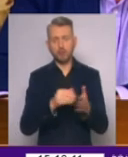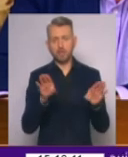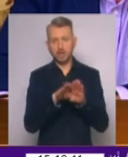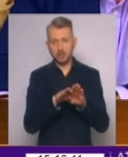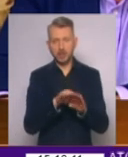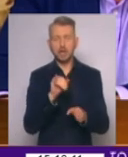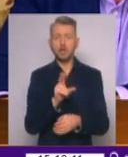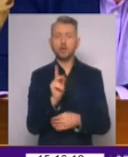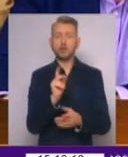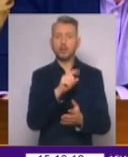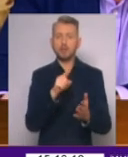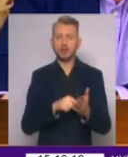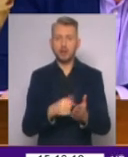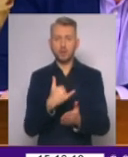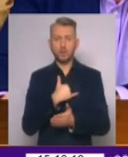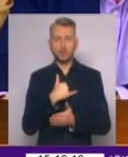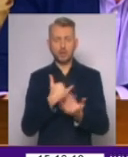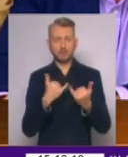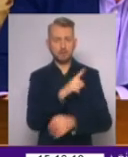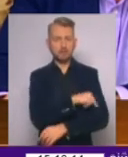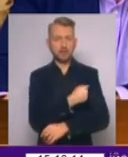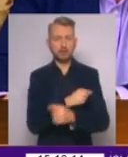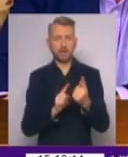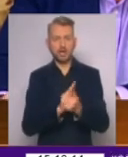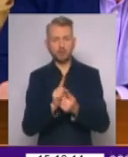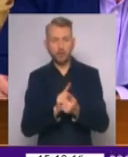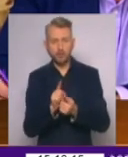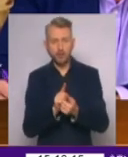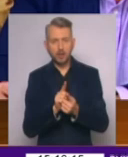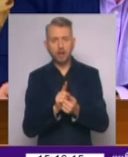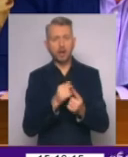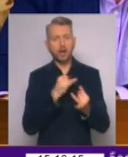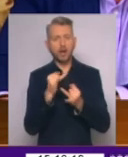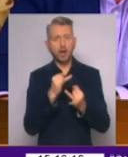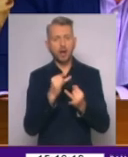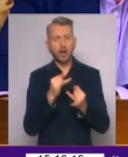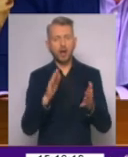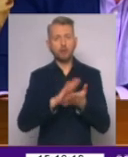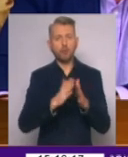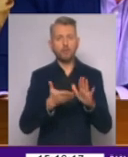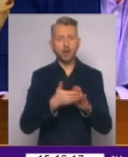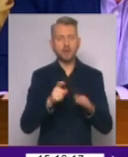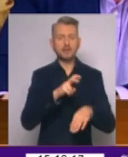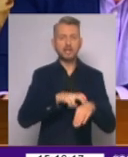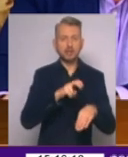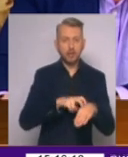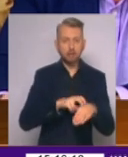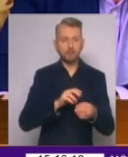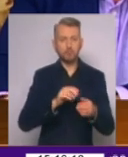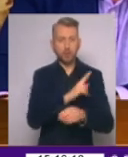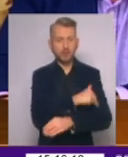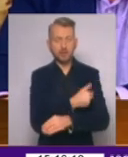друге питання. У нас іде медична реформа, а декларацію з лікарем до цього часу в поліклініці її ніхто не бачив і не